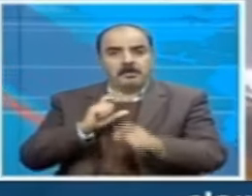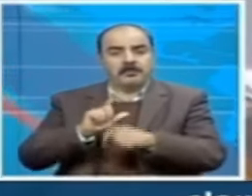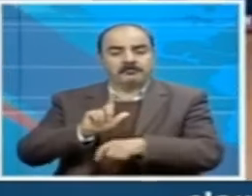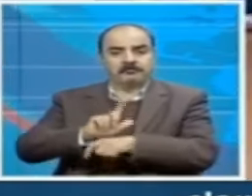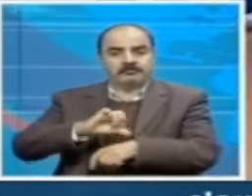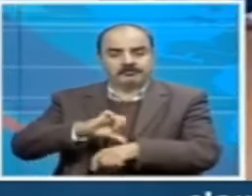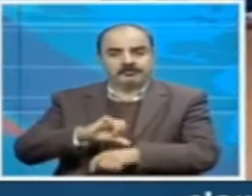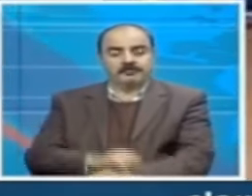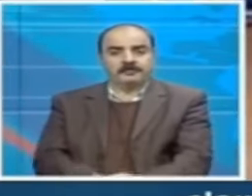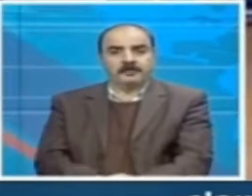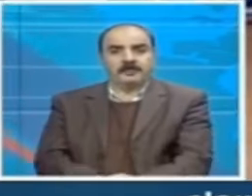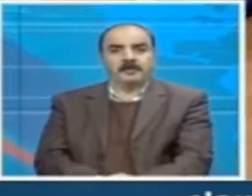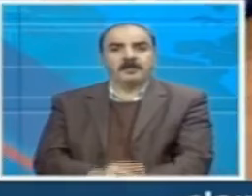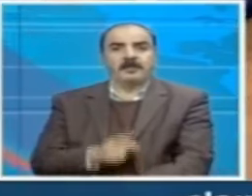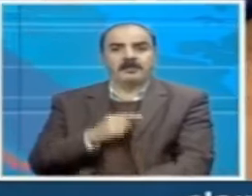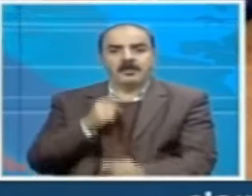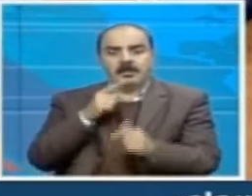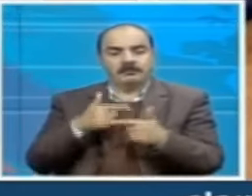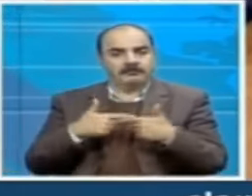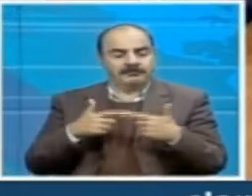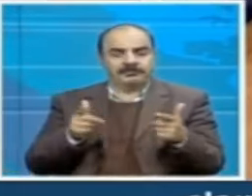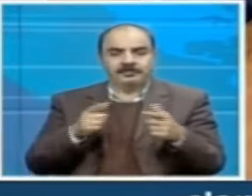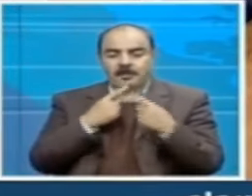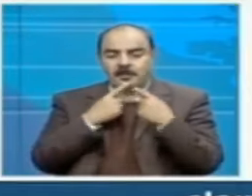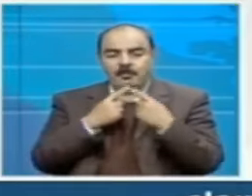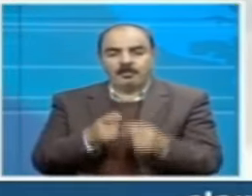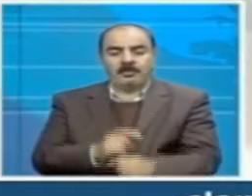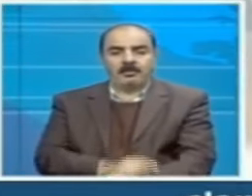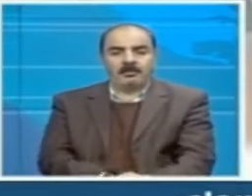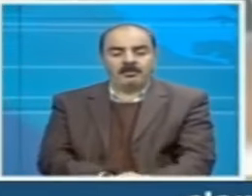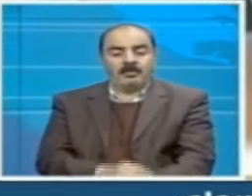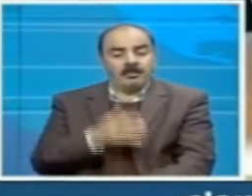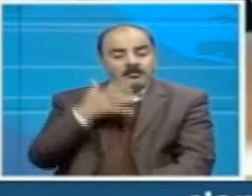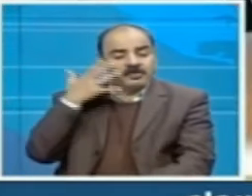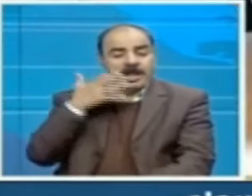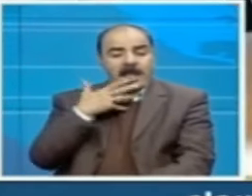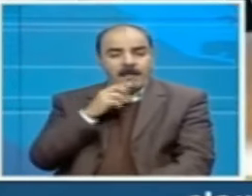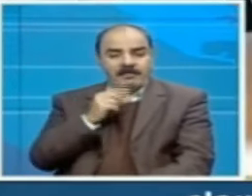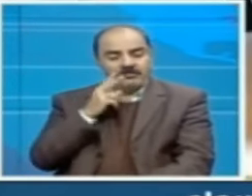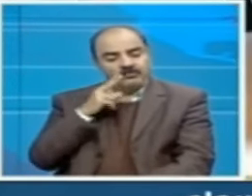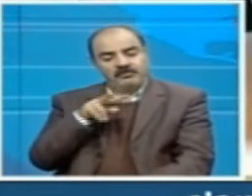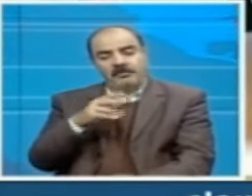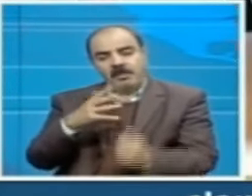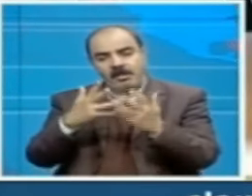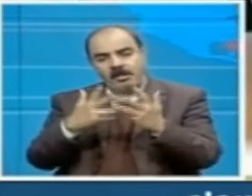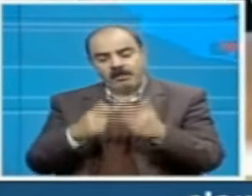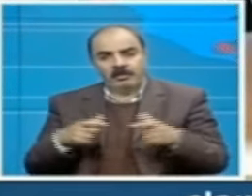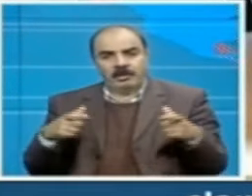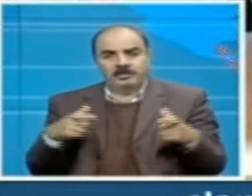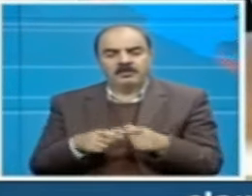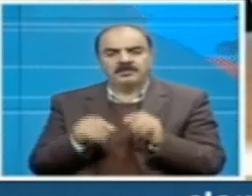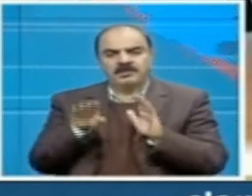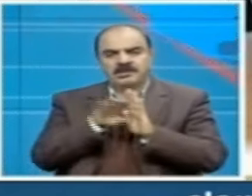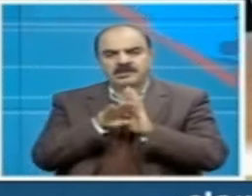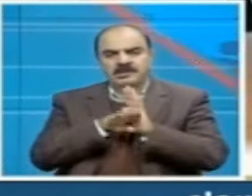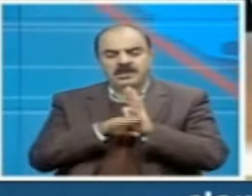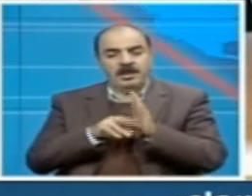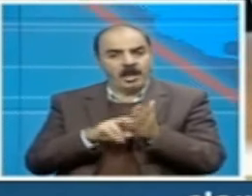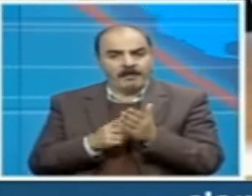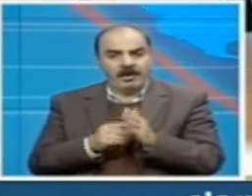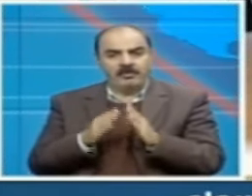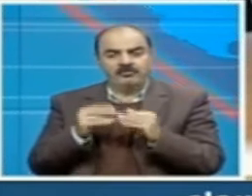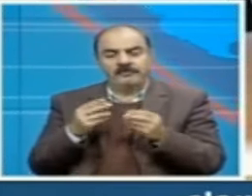المركزي. صرح المتحدث الرسمي باسم رئاسة الجمهورية المستشار أحمد فهمي أن الاجتماع تناول متابعة مؤشرات